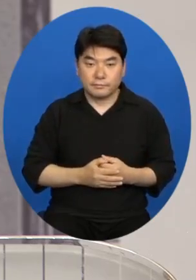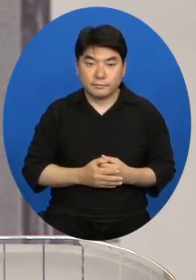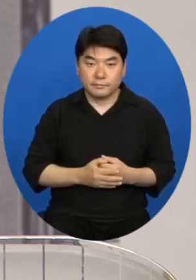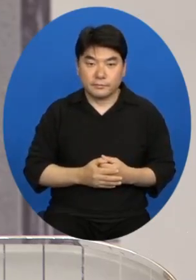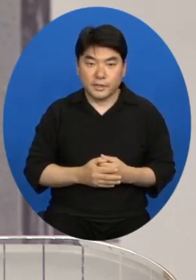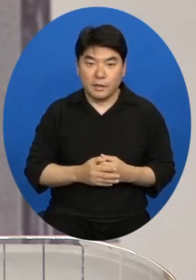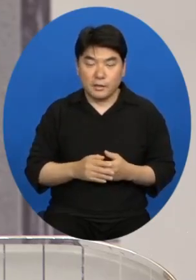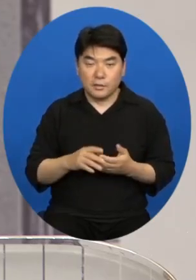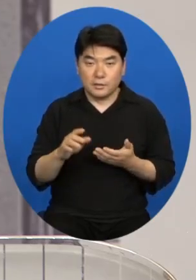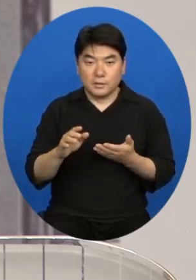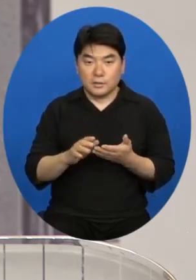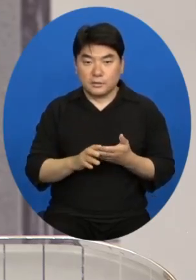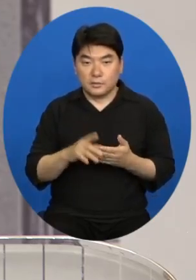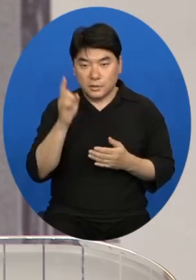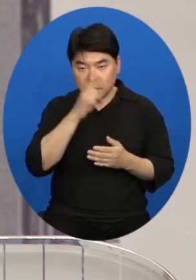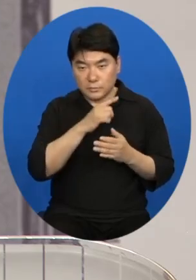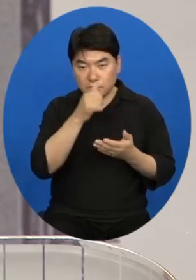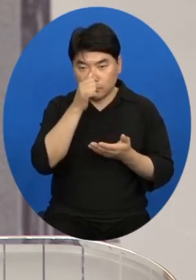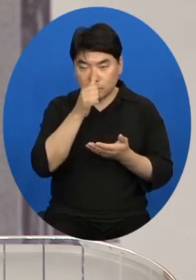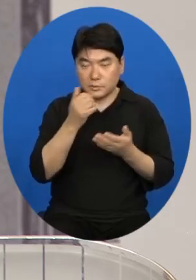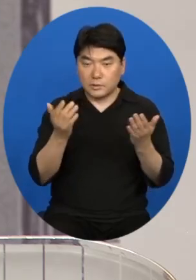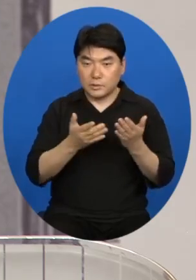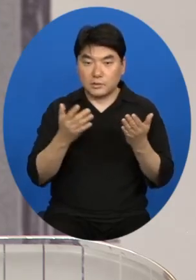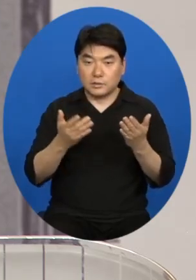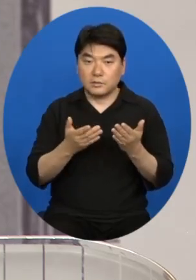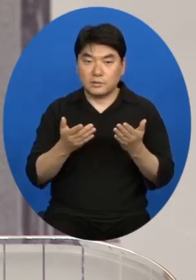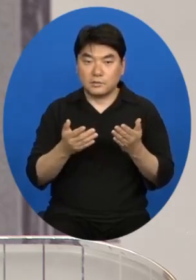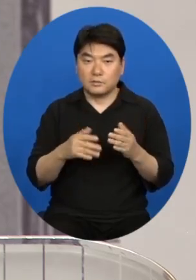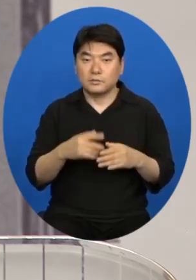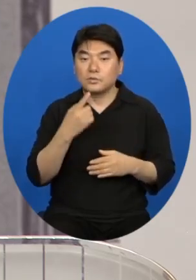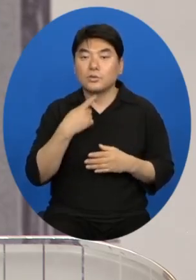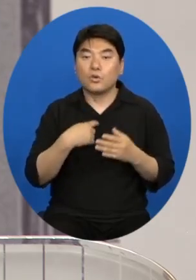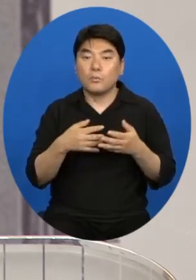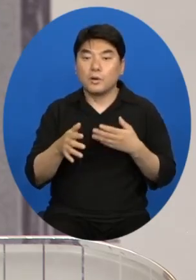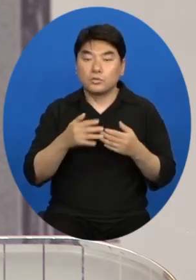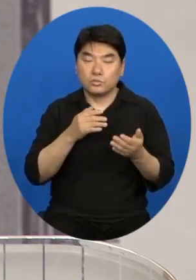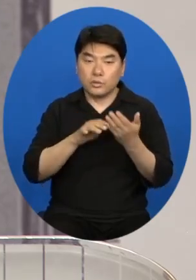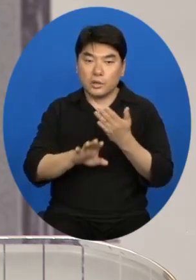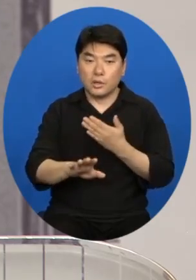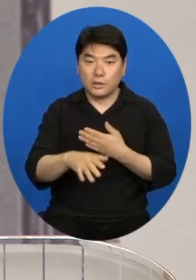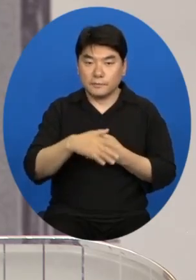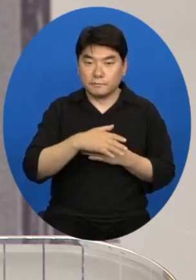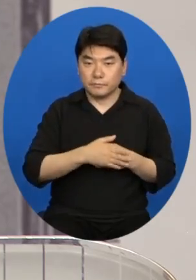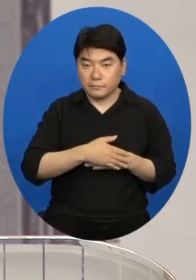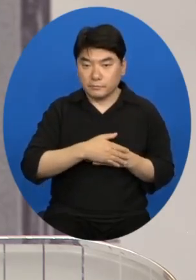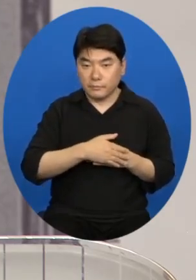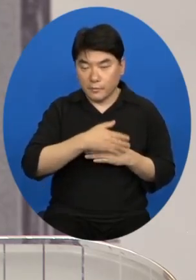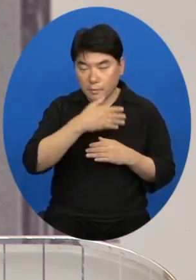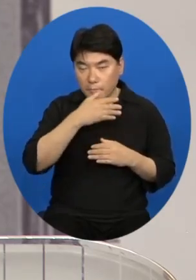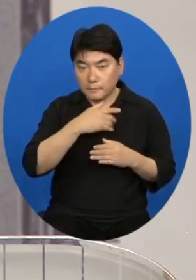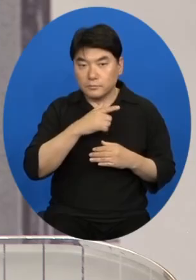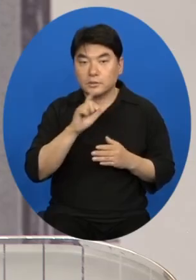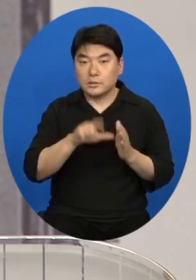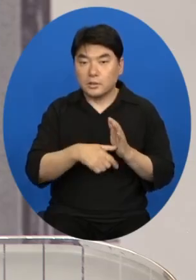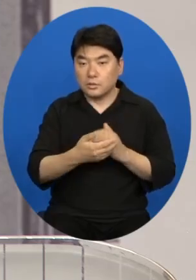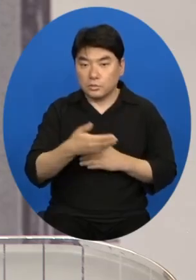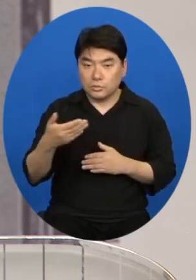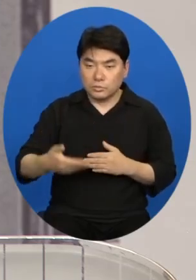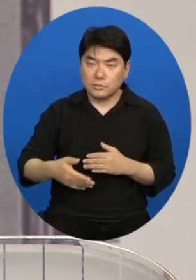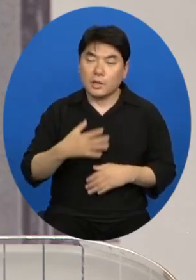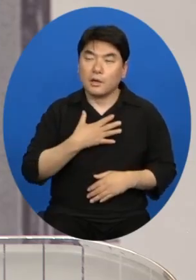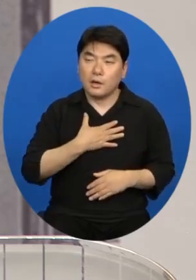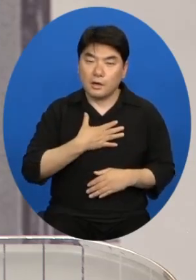될 많은 나쁜 짓을 저지르고 난 다음에 나중에 나이가 들고 나서 하나님 제가 정말 그때 미련하게